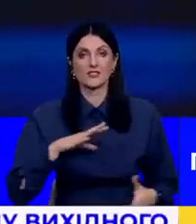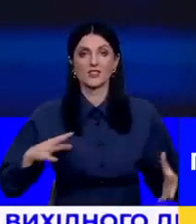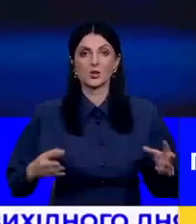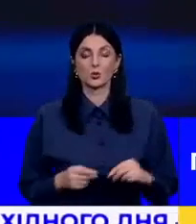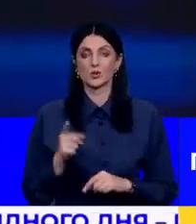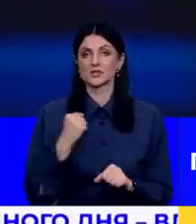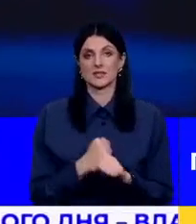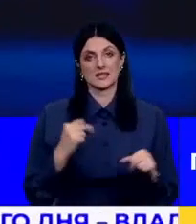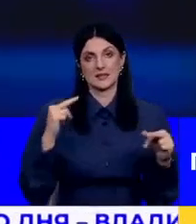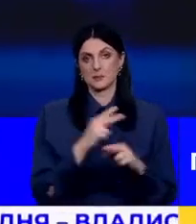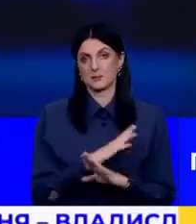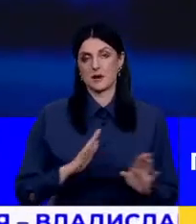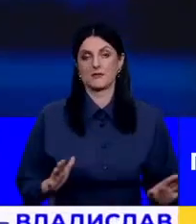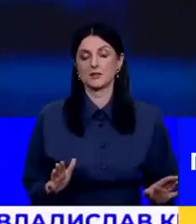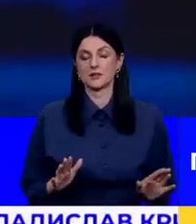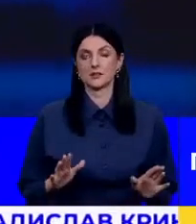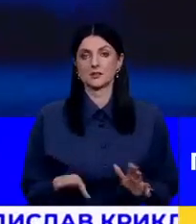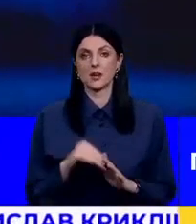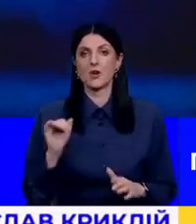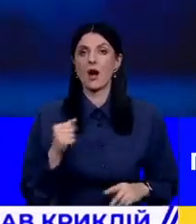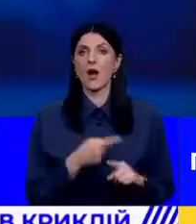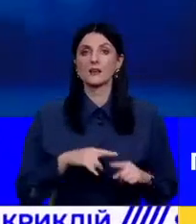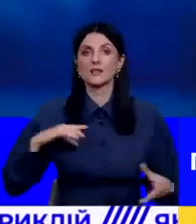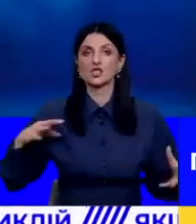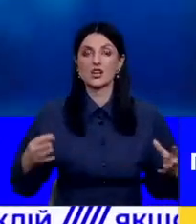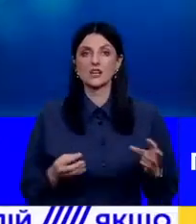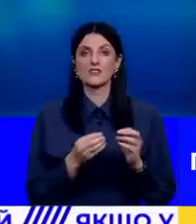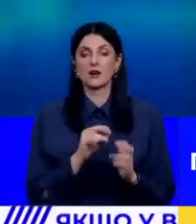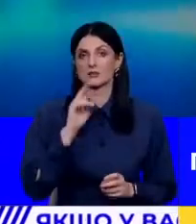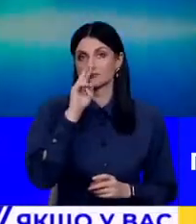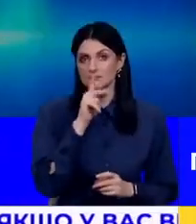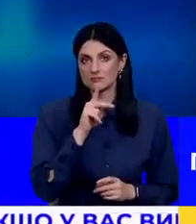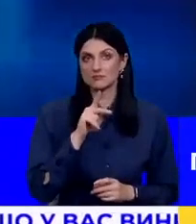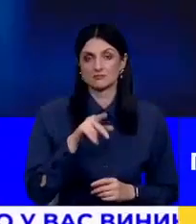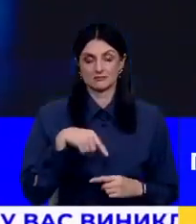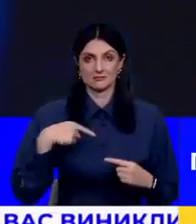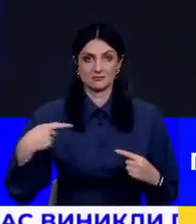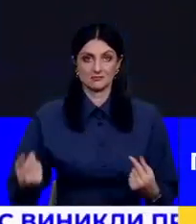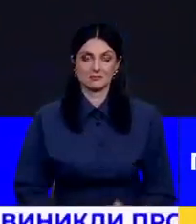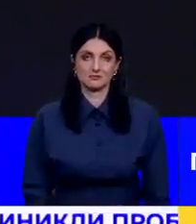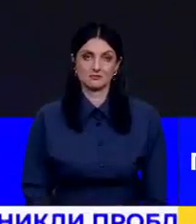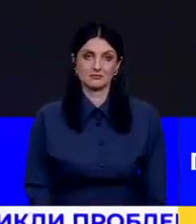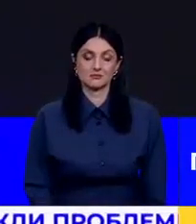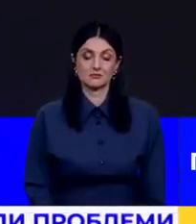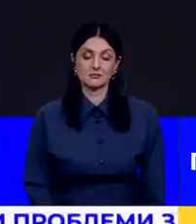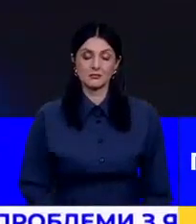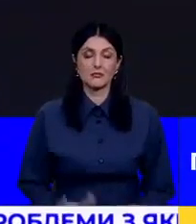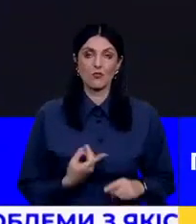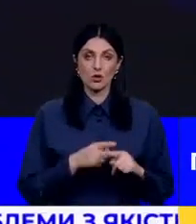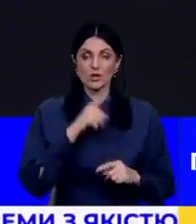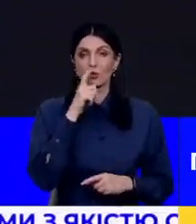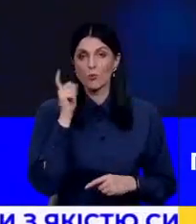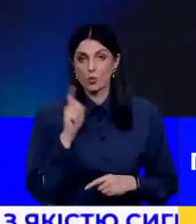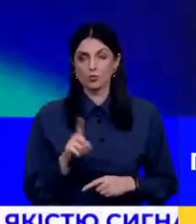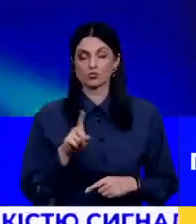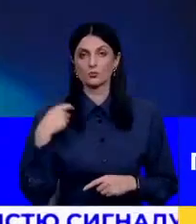сделал неправильную ставку. А это чревато ошибка, она чревата последствиями. Вот это плохо, что